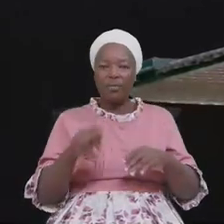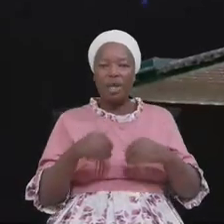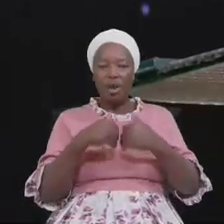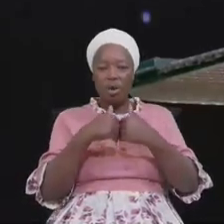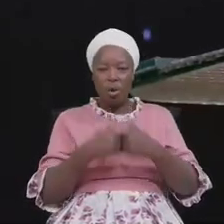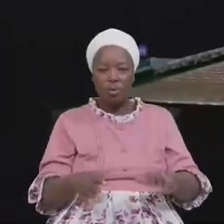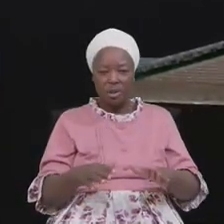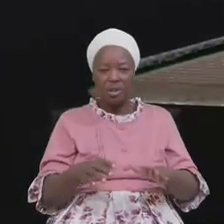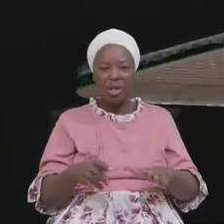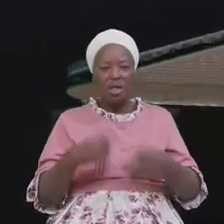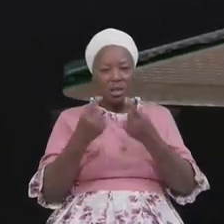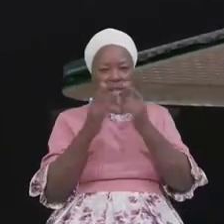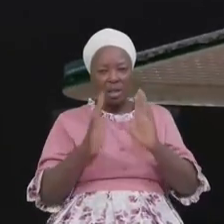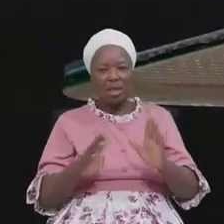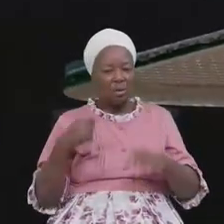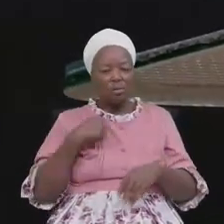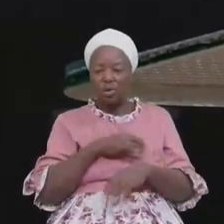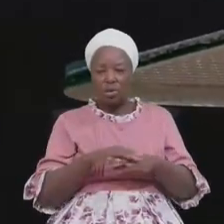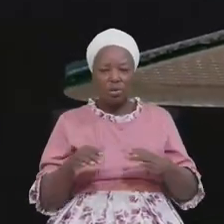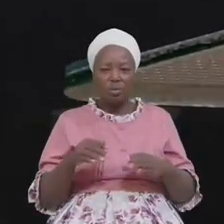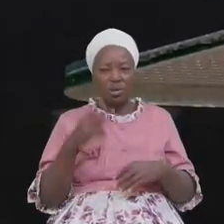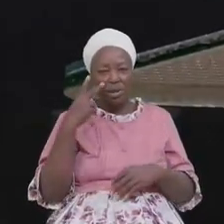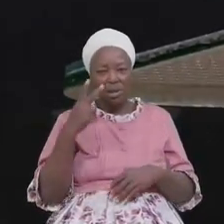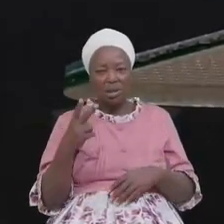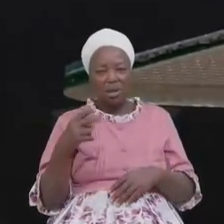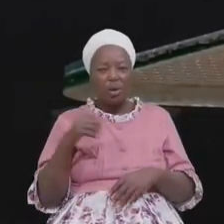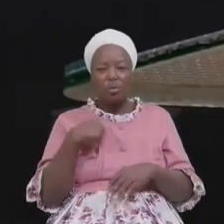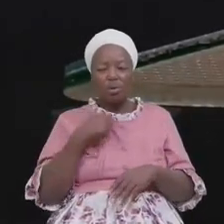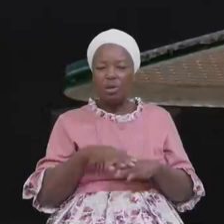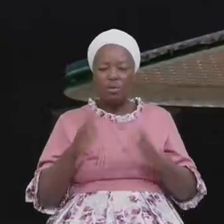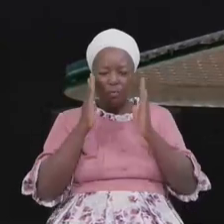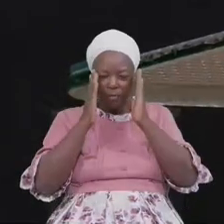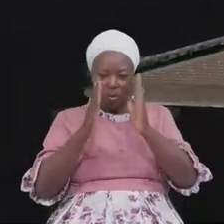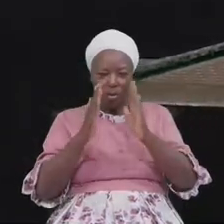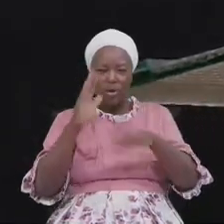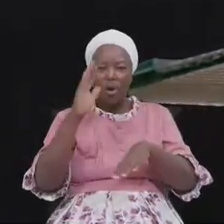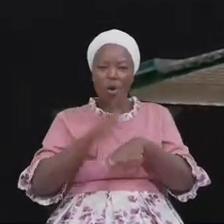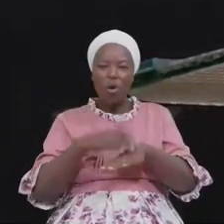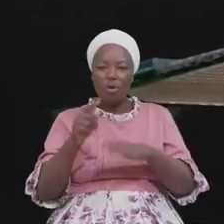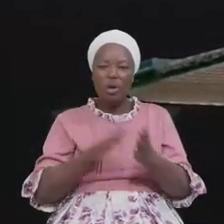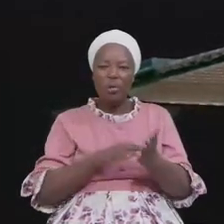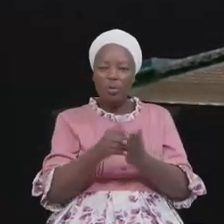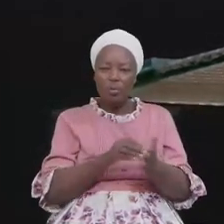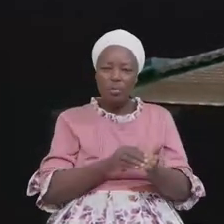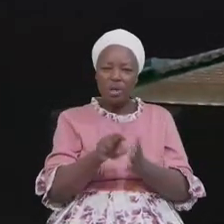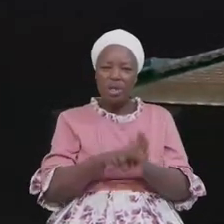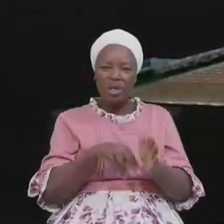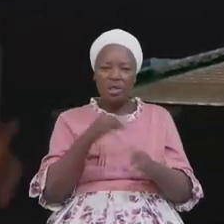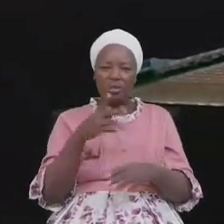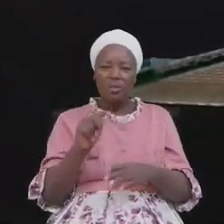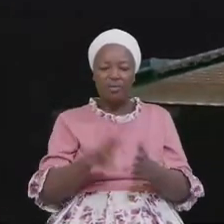Nous ne contemplons pas, nous ne nous concentrons pas sur la faiblesse de ceux qui